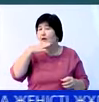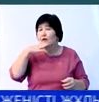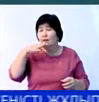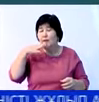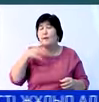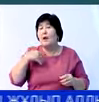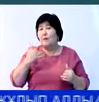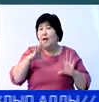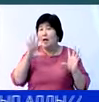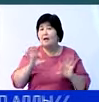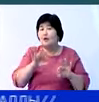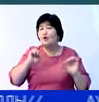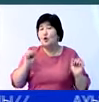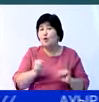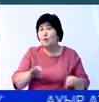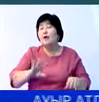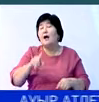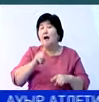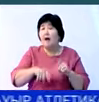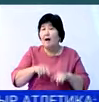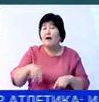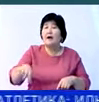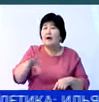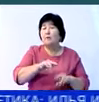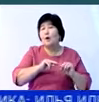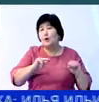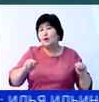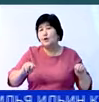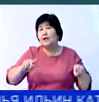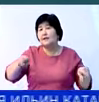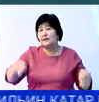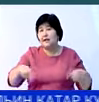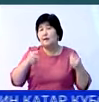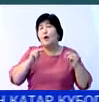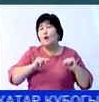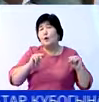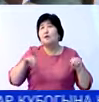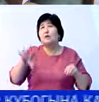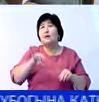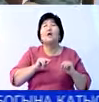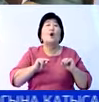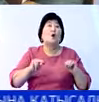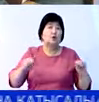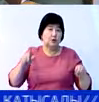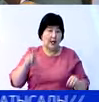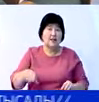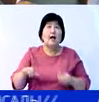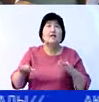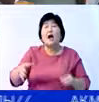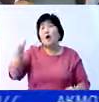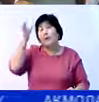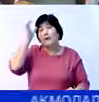емес. Жалпы ағайымыз ұстаз болып қалыптасқан, ұстаз болып дүниеге келген ғалым ұстаз. Шара барысында